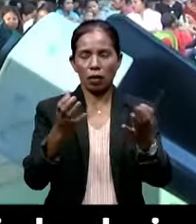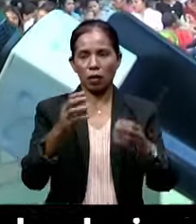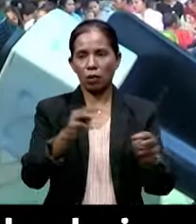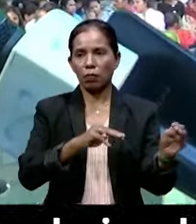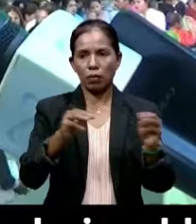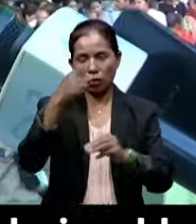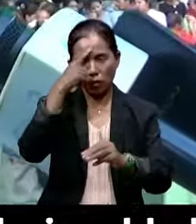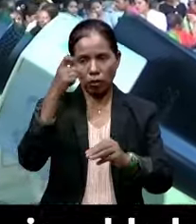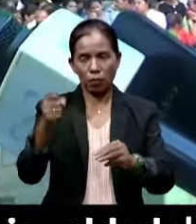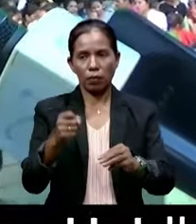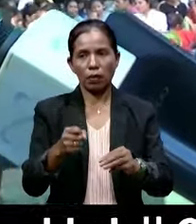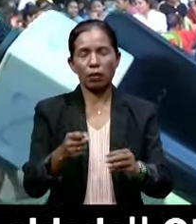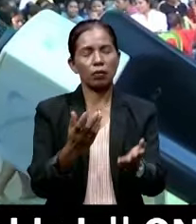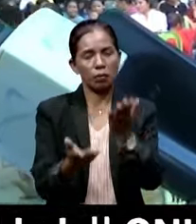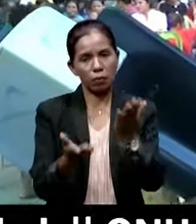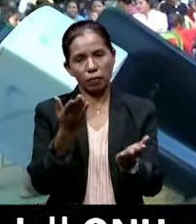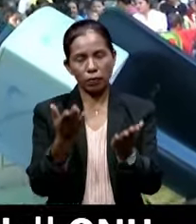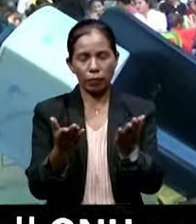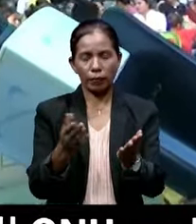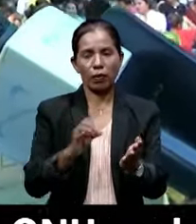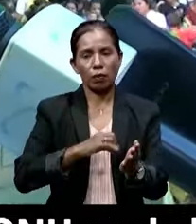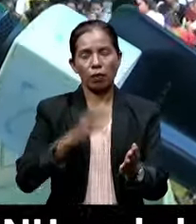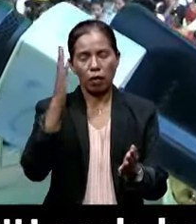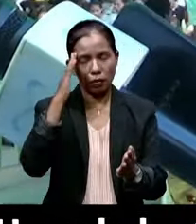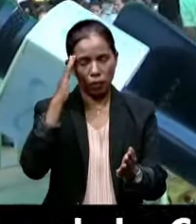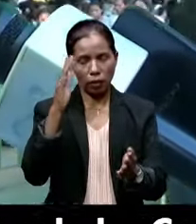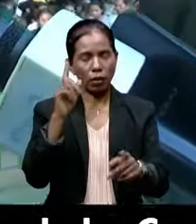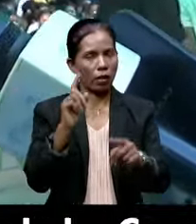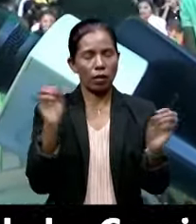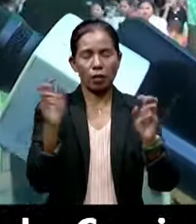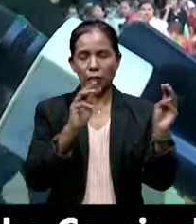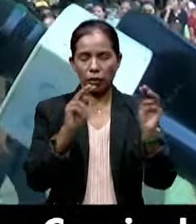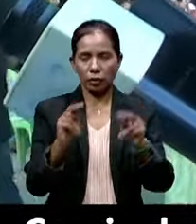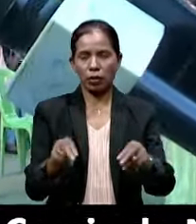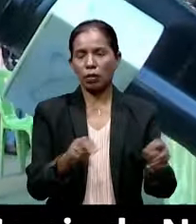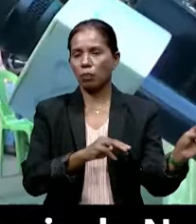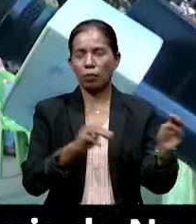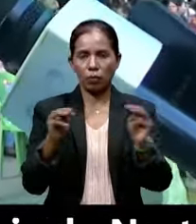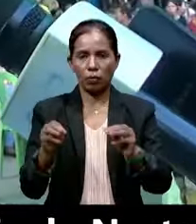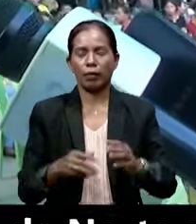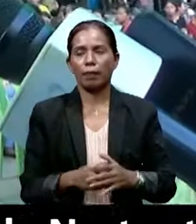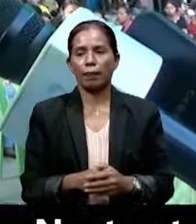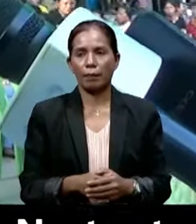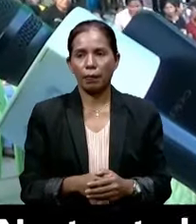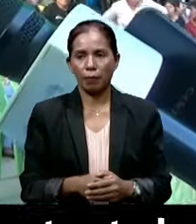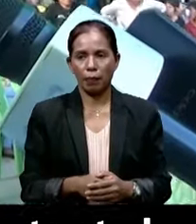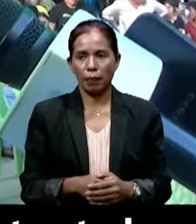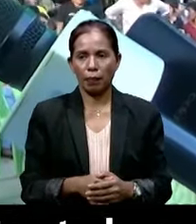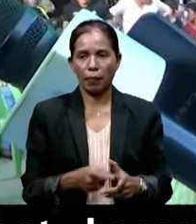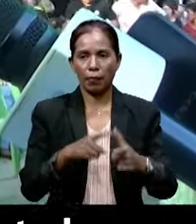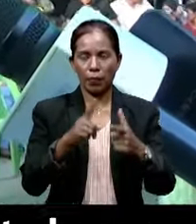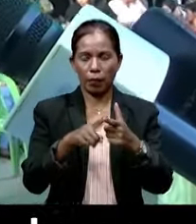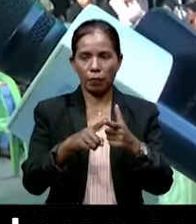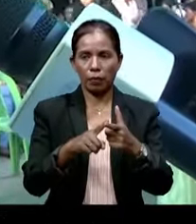rasa umbal, mas prom. Tetu bat itu mai lap sih muda, tambah gastus tan, ni. Entau momentum ni kata